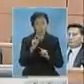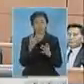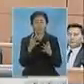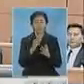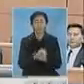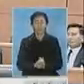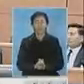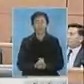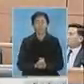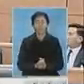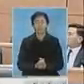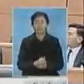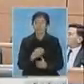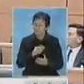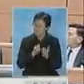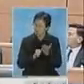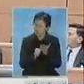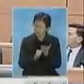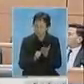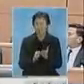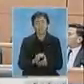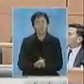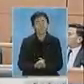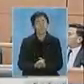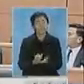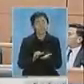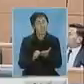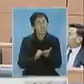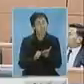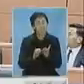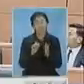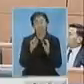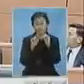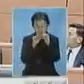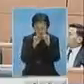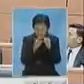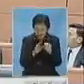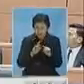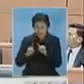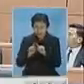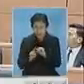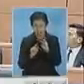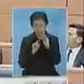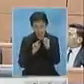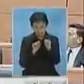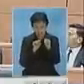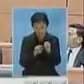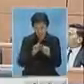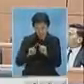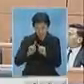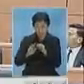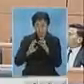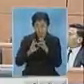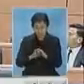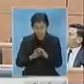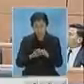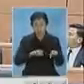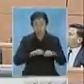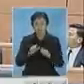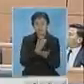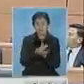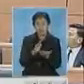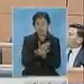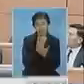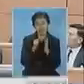ตะบี้ตะบันแก้เฉพาะมาตราที่เกี่ยวข้องกับการจัดเขตเลือก